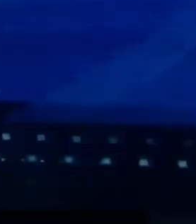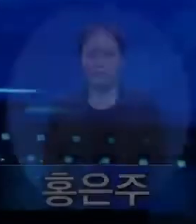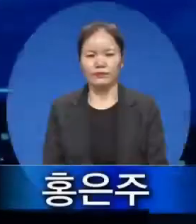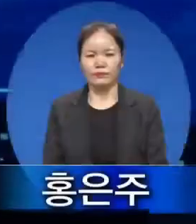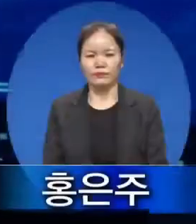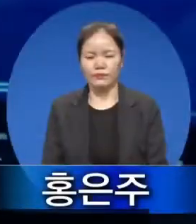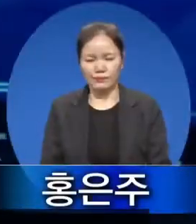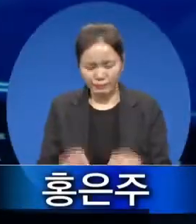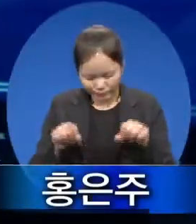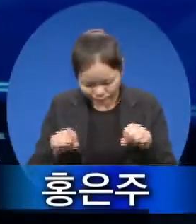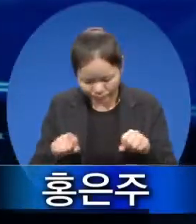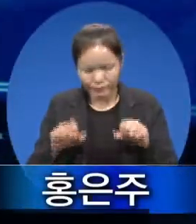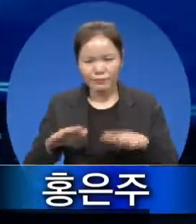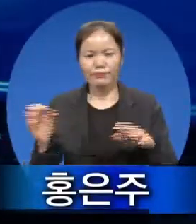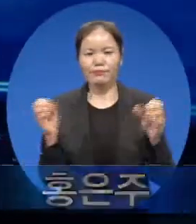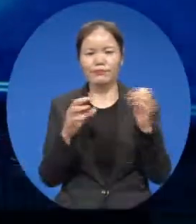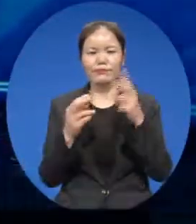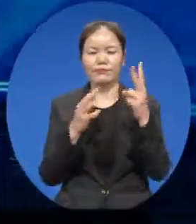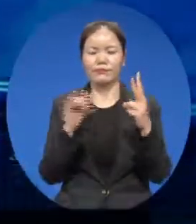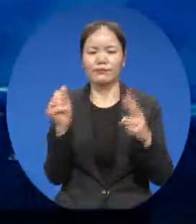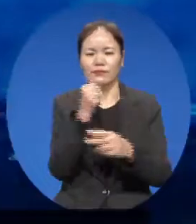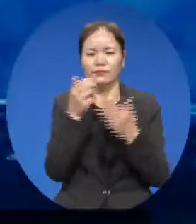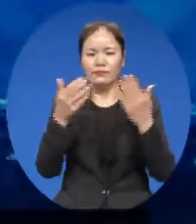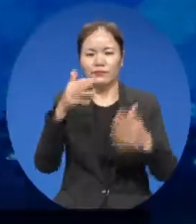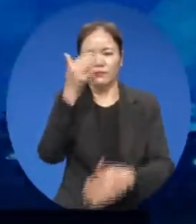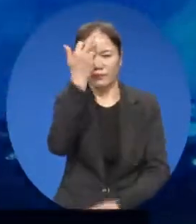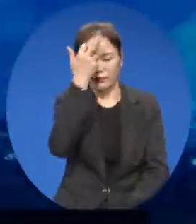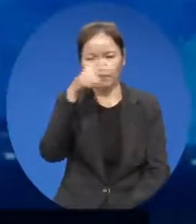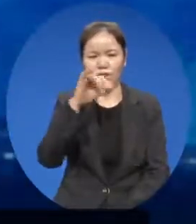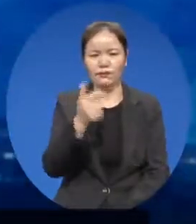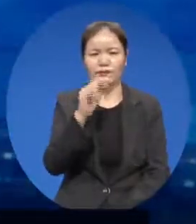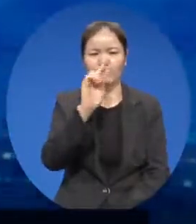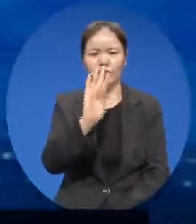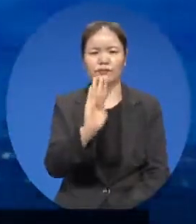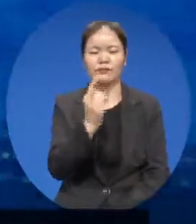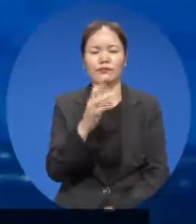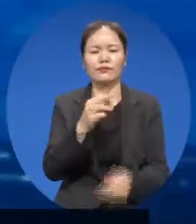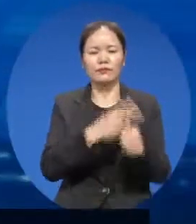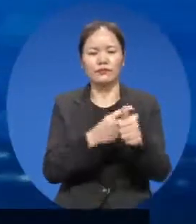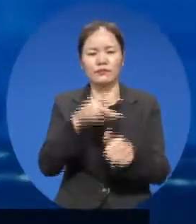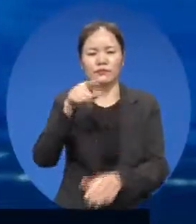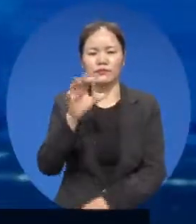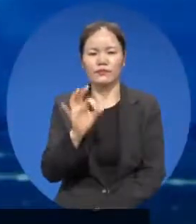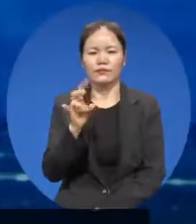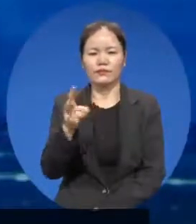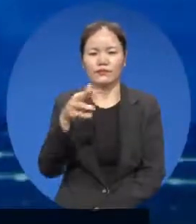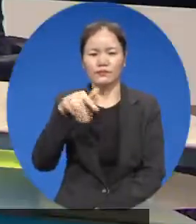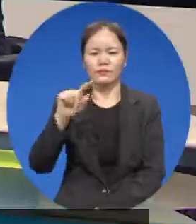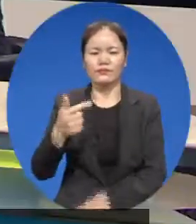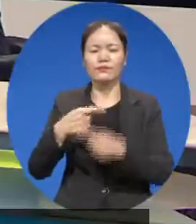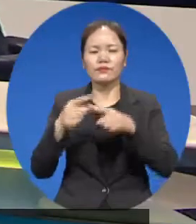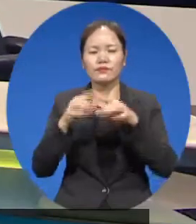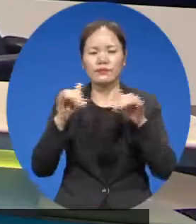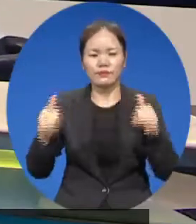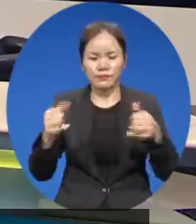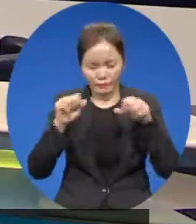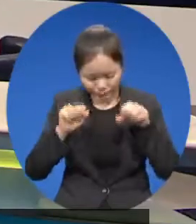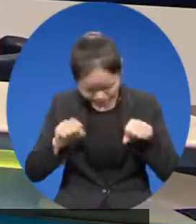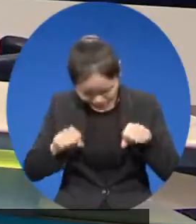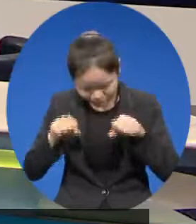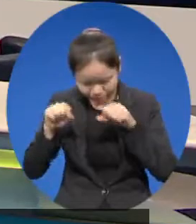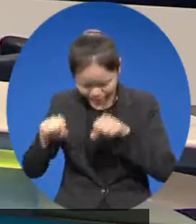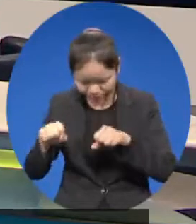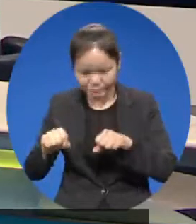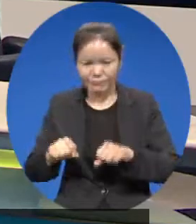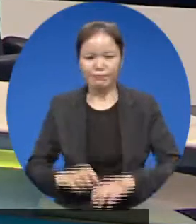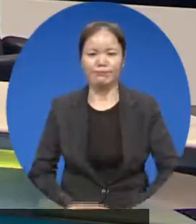오늘 함께 이야기를 나눈 두근 소개해드립니다 추진 봉 성공 외교 소작 예찬 시사 평론가 나오셨습니다 안녕하십니까 4